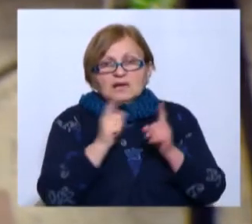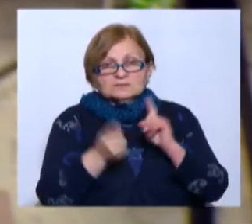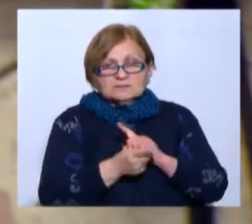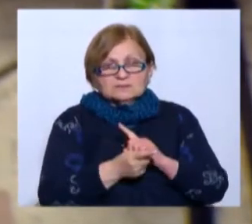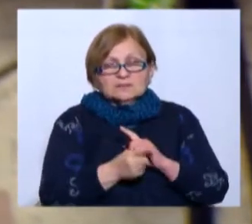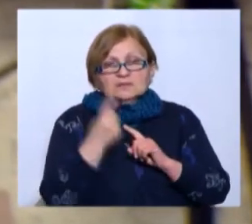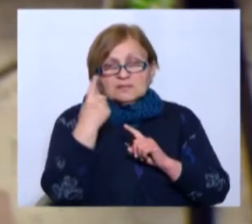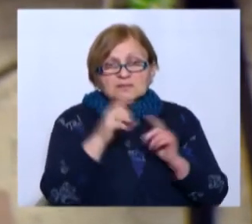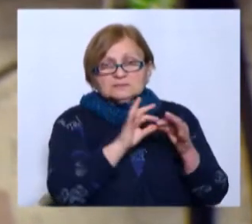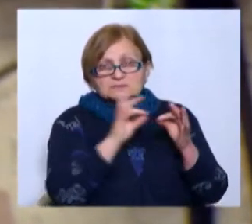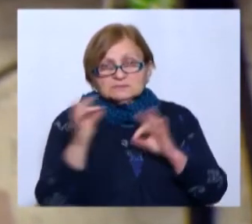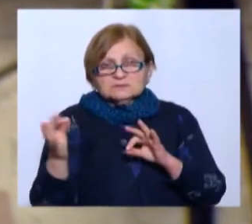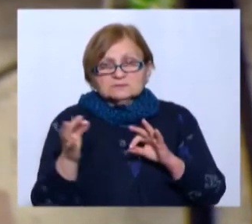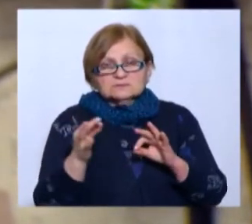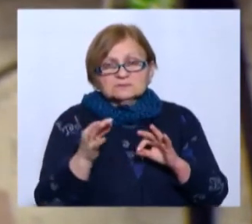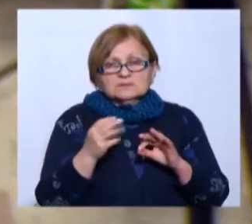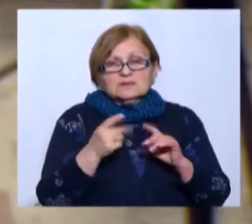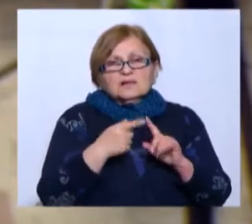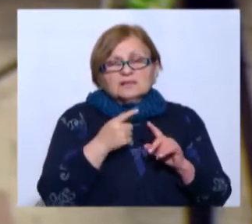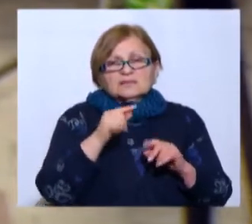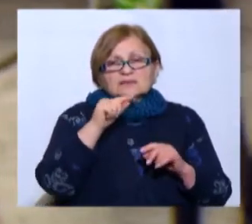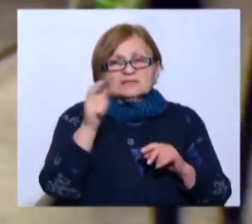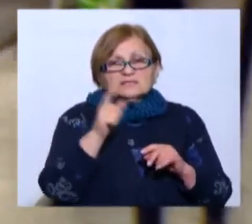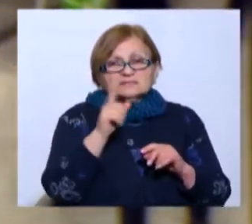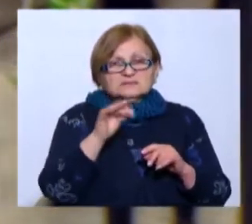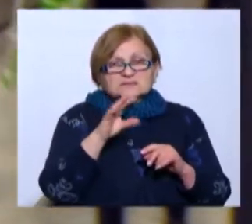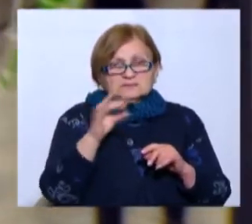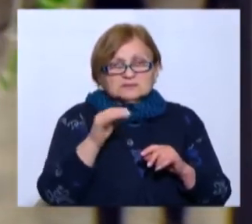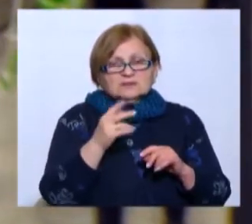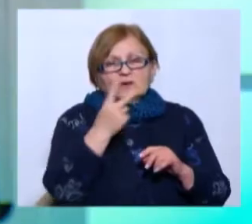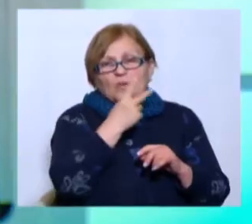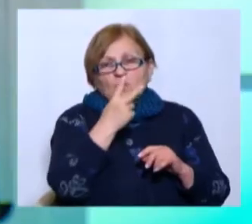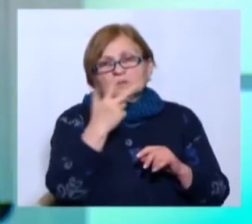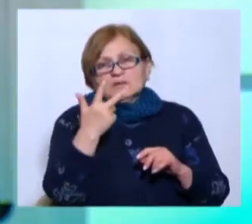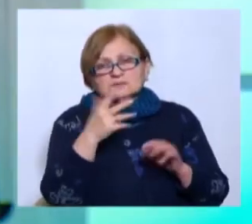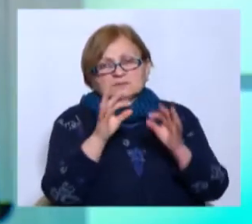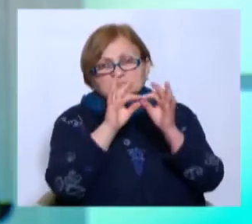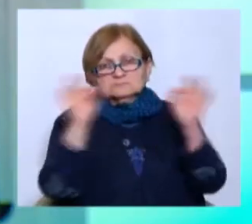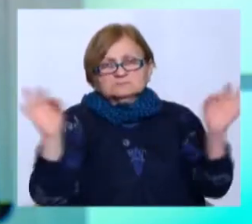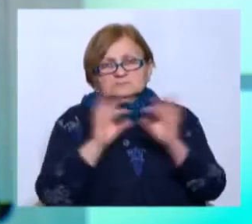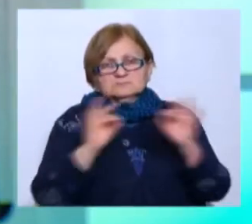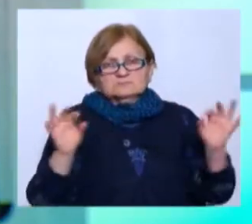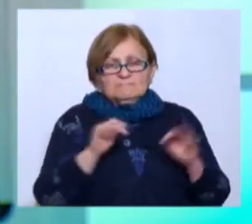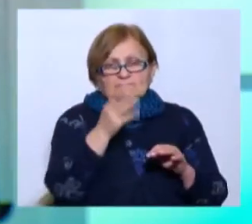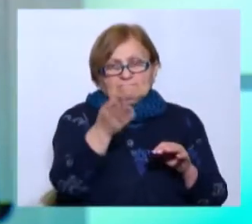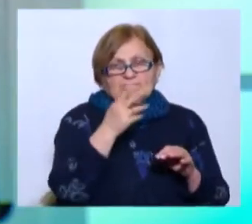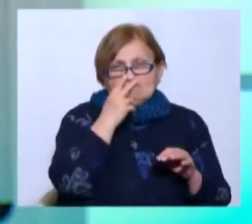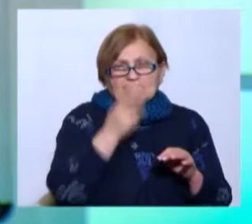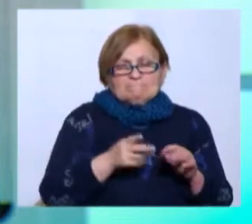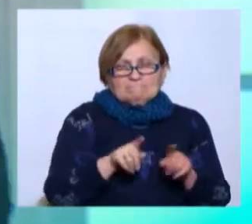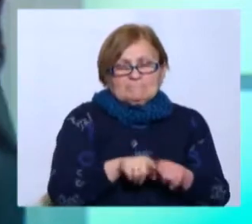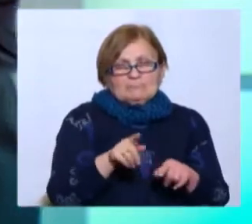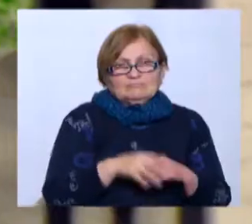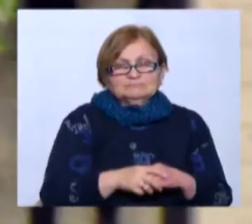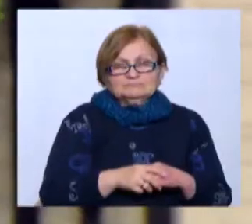რა თქმა უნდა, ერთ წინადადებიანია, ხოლო თეზისი ერთი ან ორ წინადადებიანი, აი ამ შემთხვევაში როგორც ჩვენ გვაქვს ორ წინადადებიანი